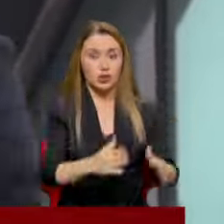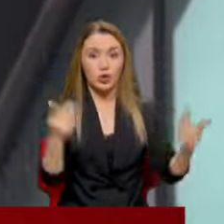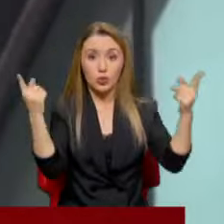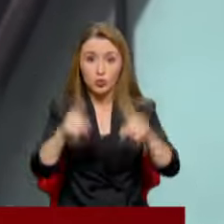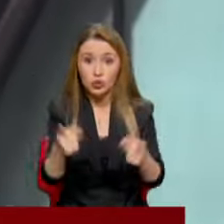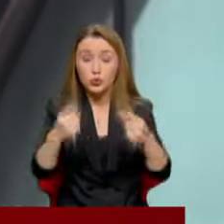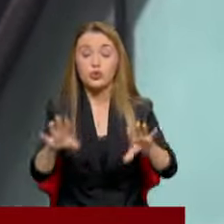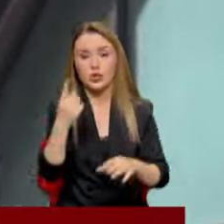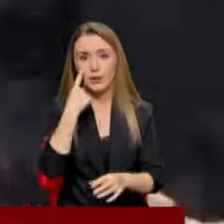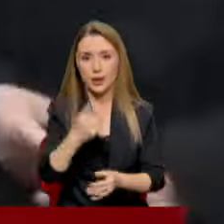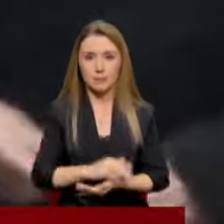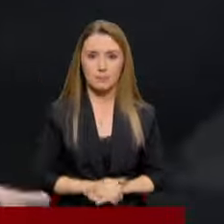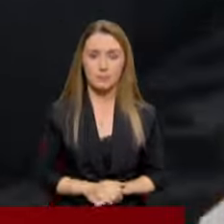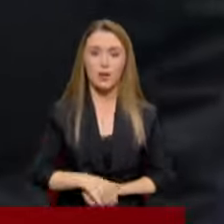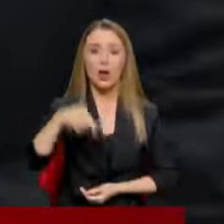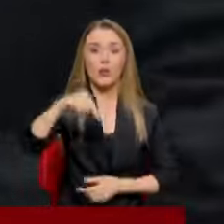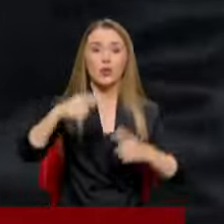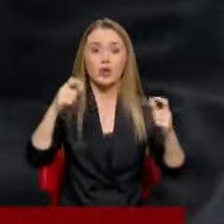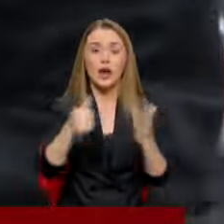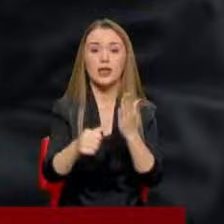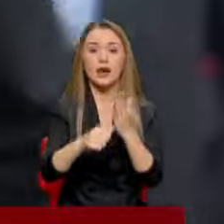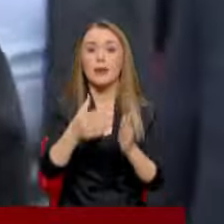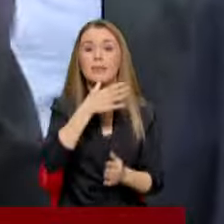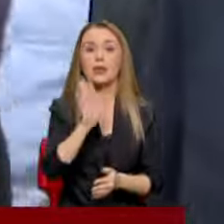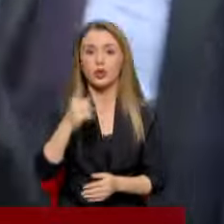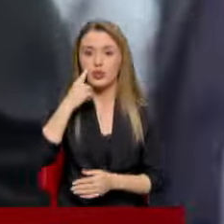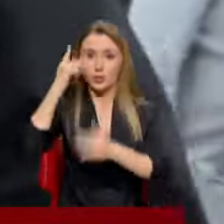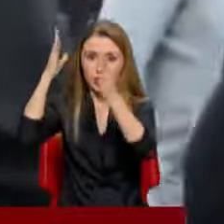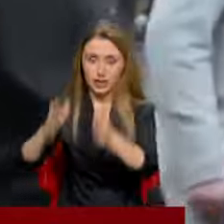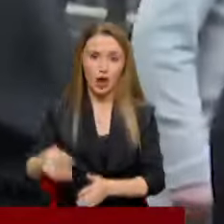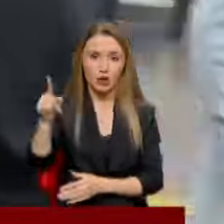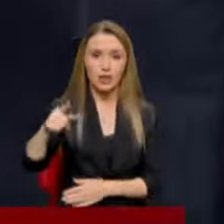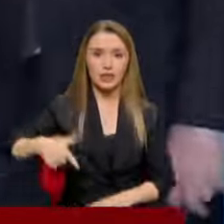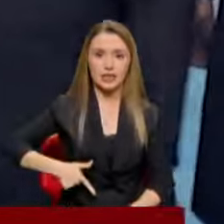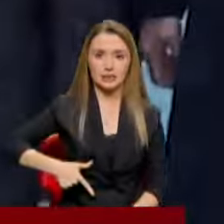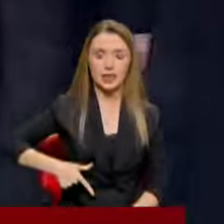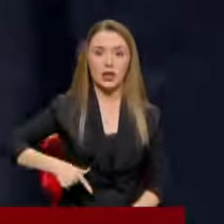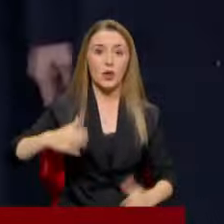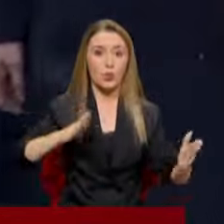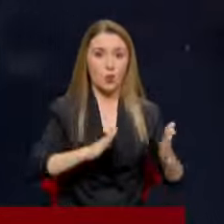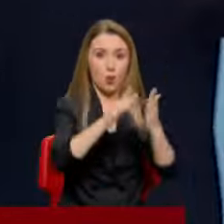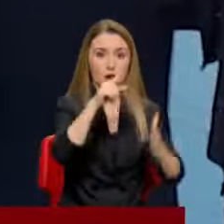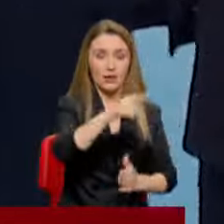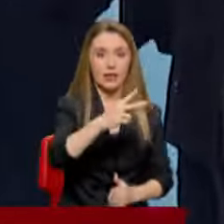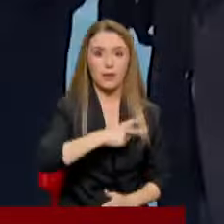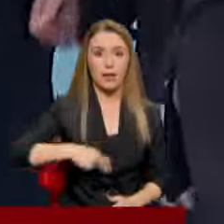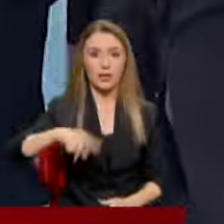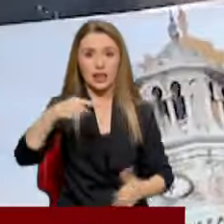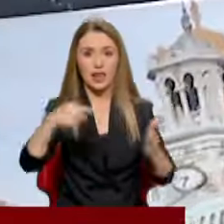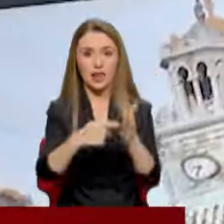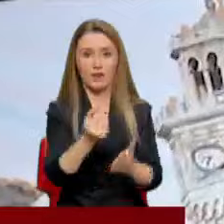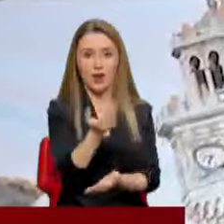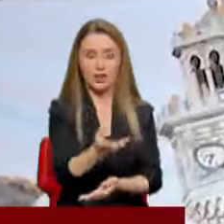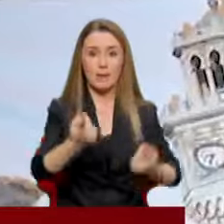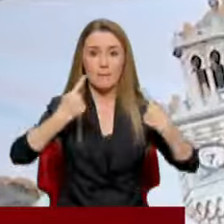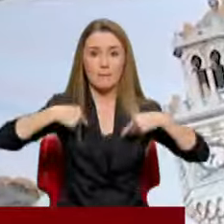gelip gelmeyeceğine çevrildi henüz yer ve tarih duyulmadı Cumhurbaşkanı Erdoğan İzmir'de muhalefeti ve belediyeleri hedef aldı